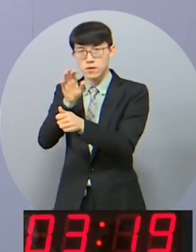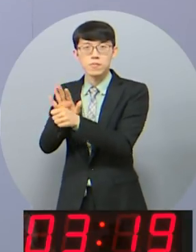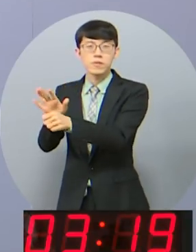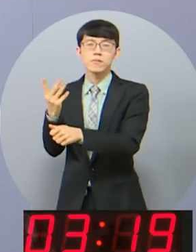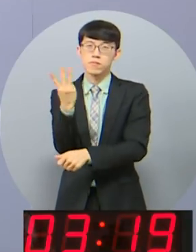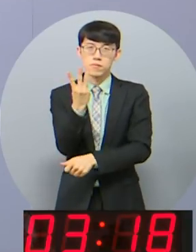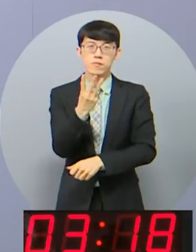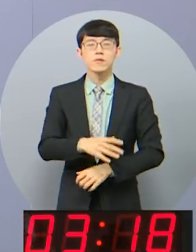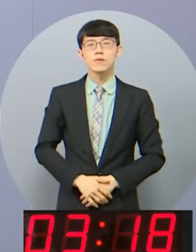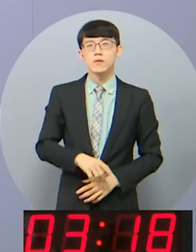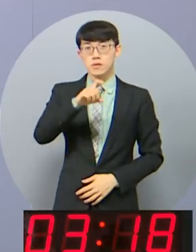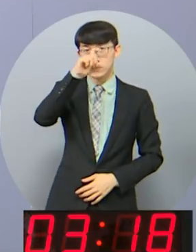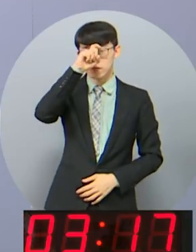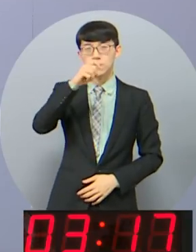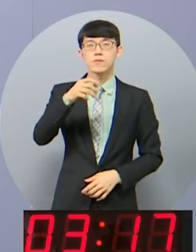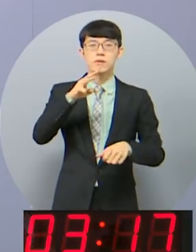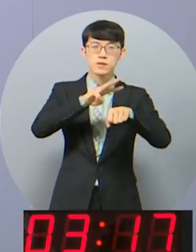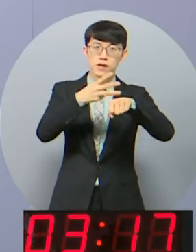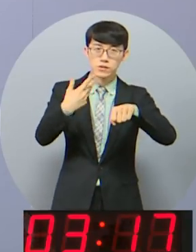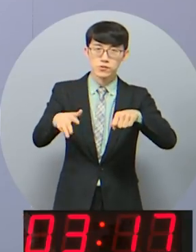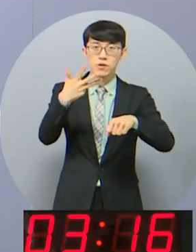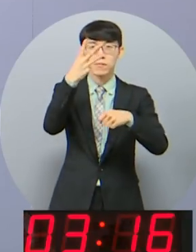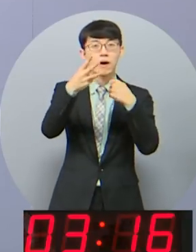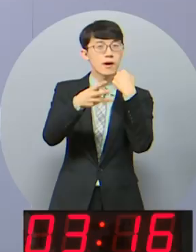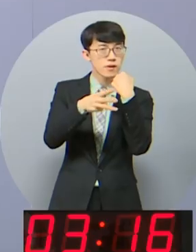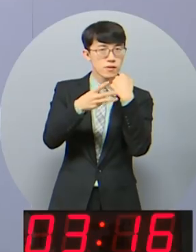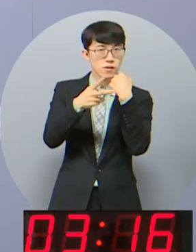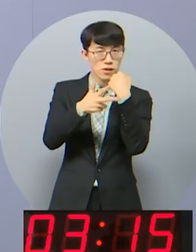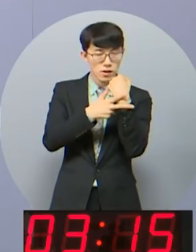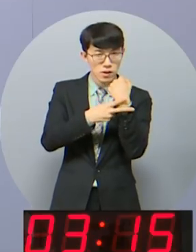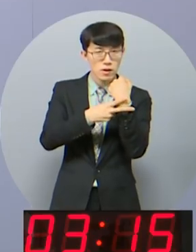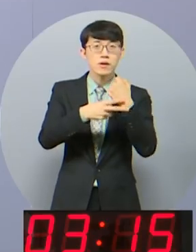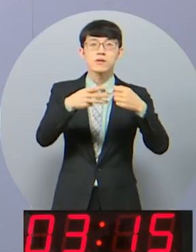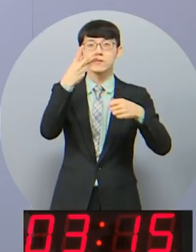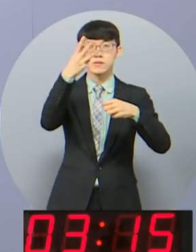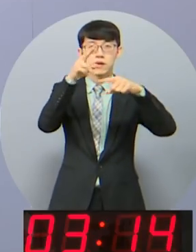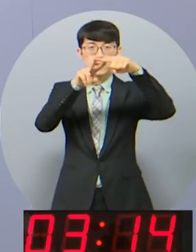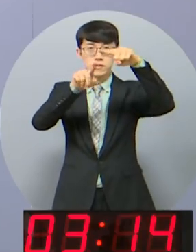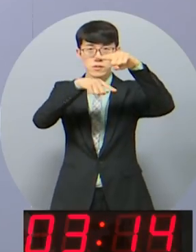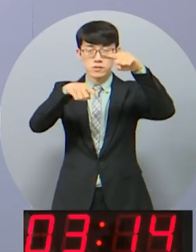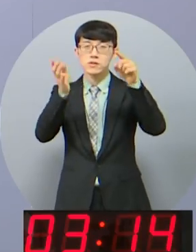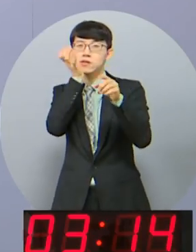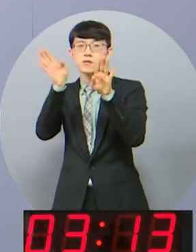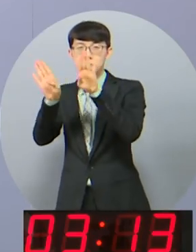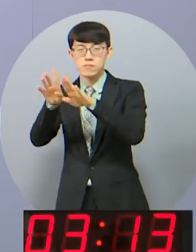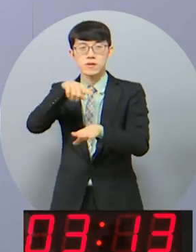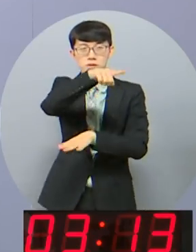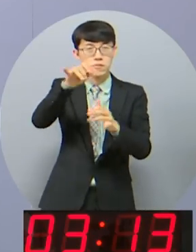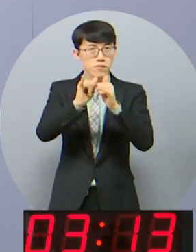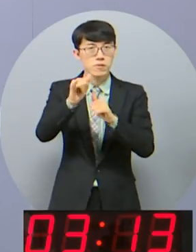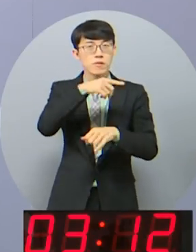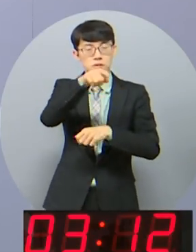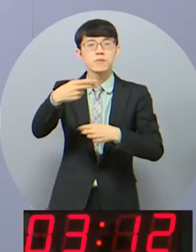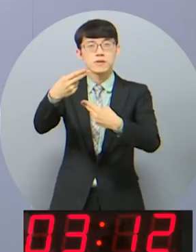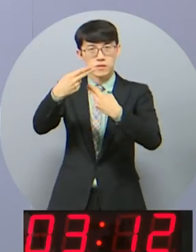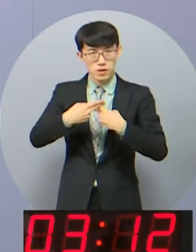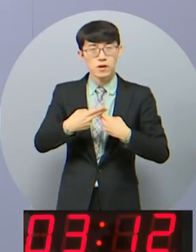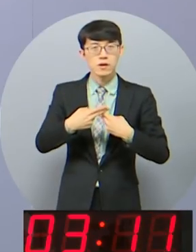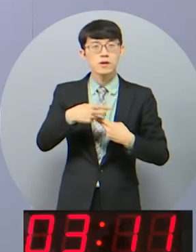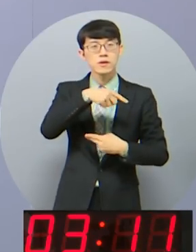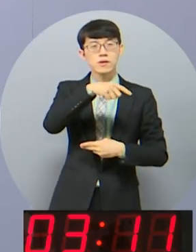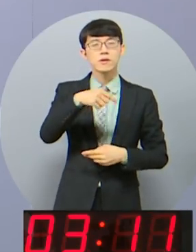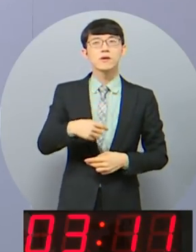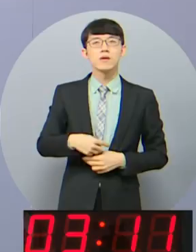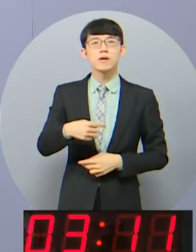希望我们淡水八里三支石门的各位乡亲们相信6号陈静怡市议员参选人可以凭